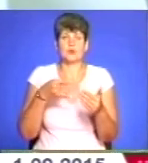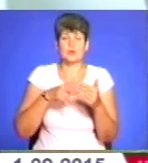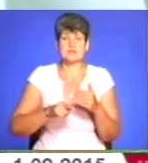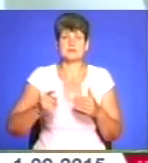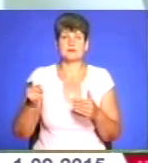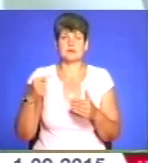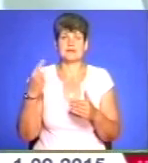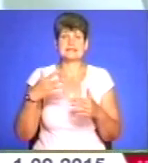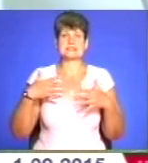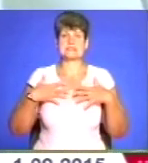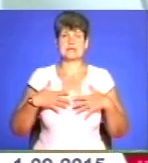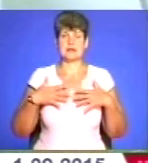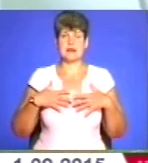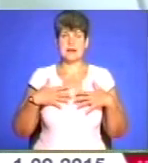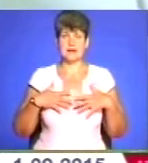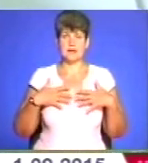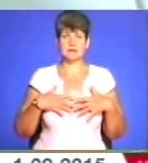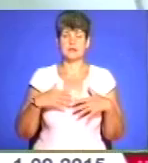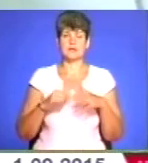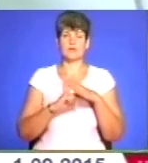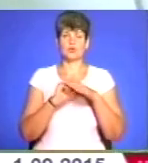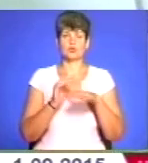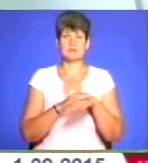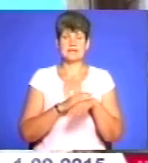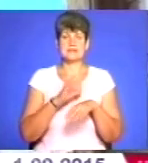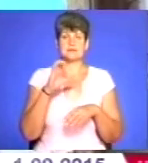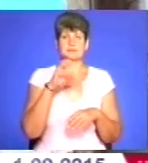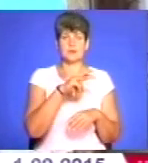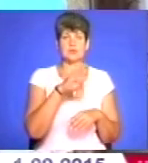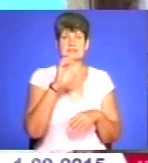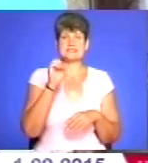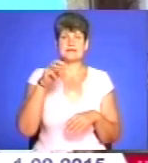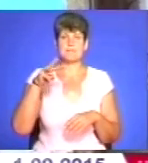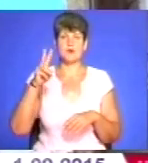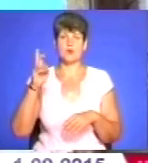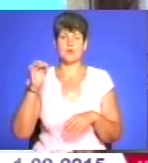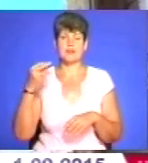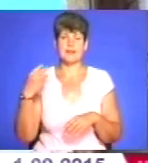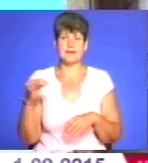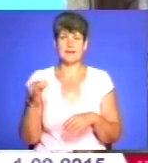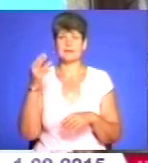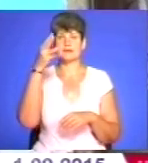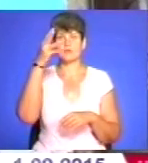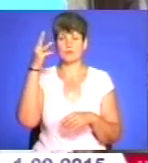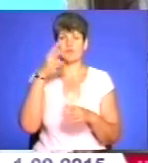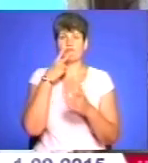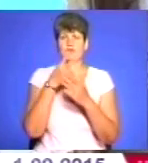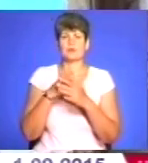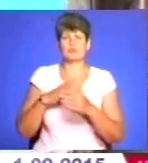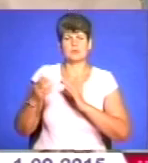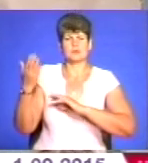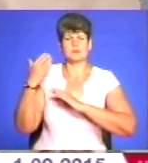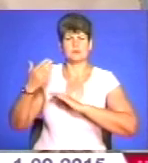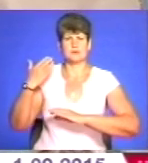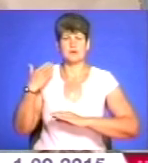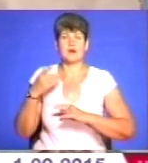меценат із Канадського благодійного фонду «Милосердя» Микола Семколей. А от на третьому поверсі видно, як тут було до ремонту.